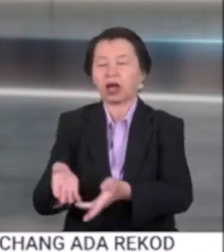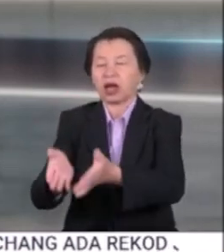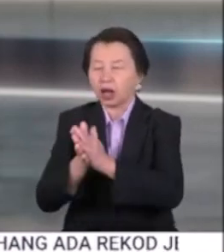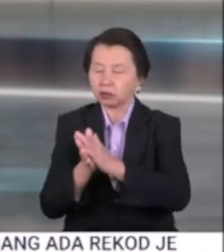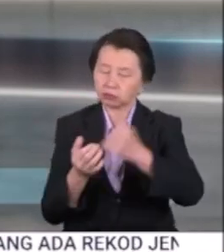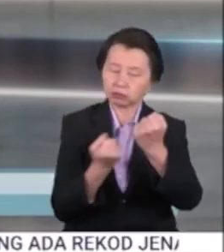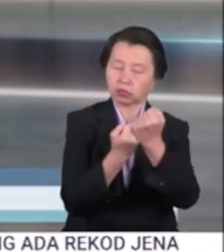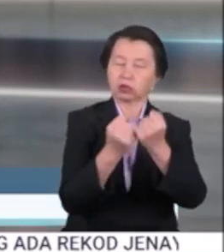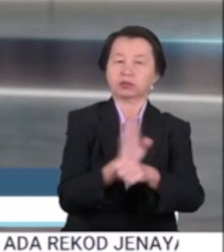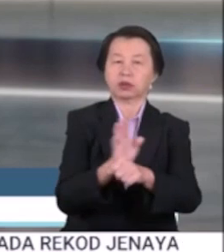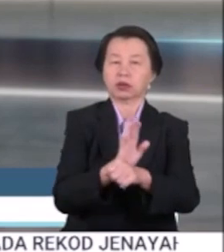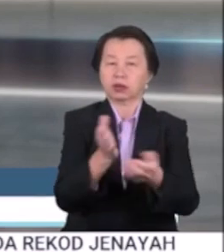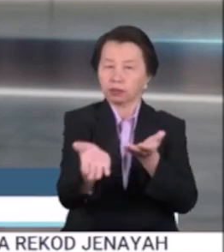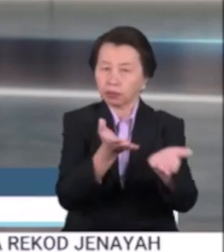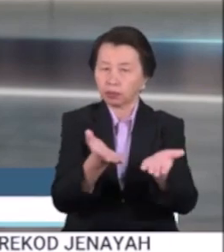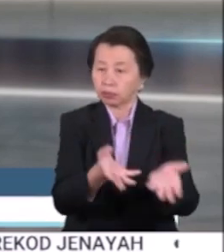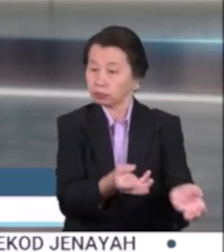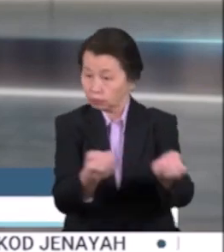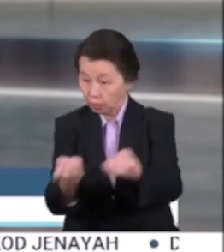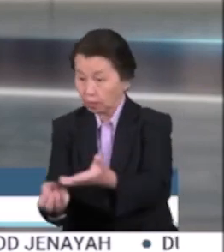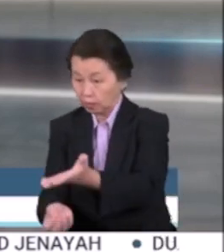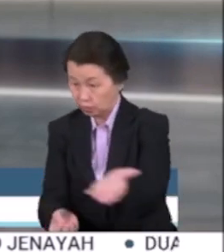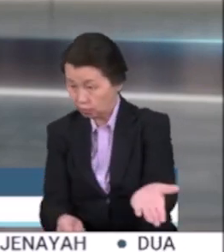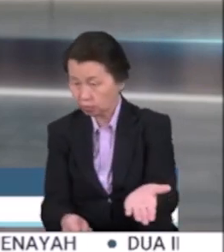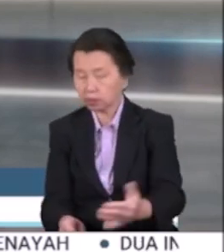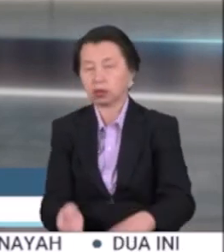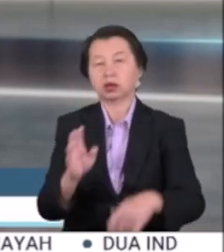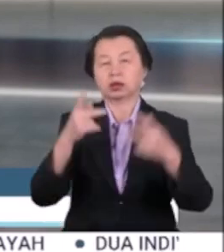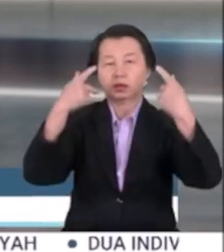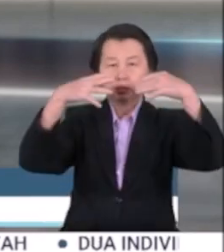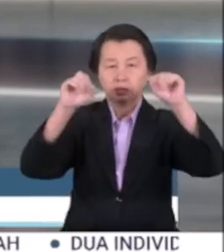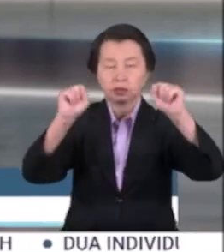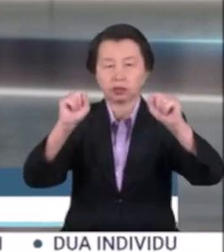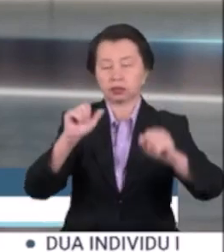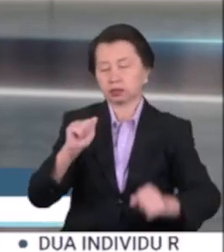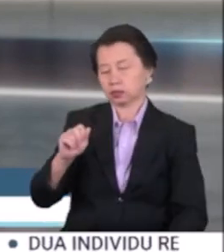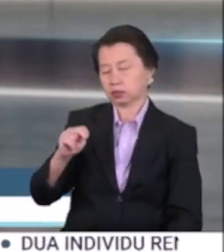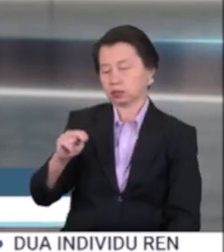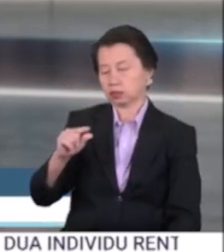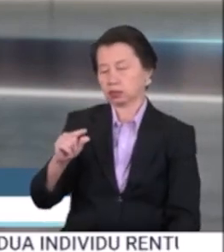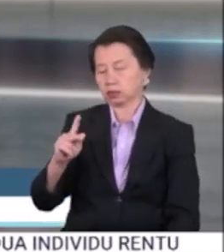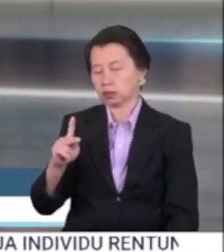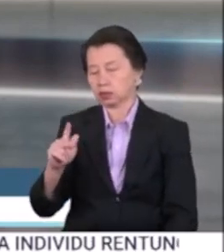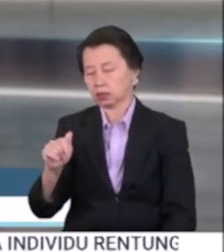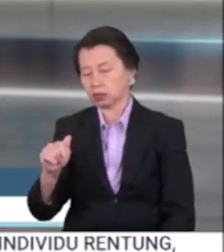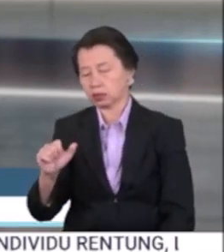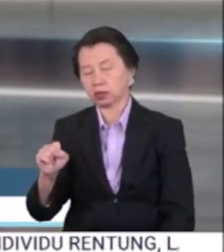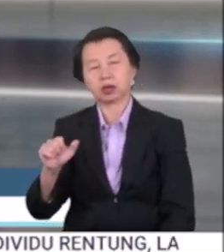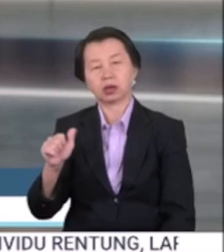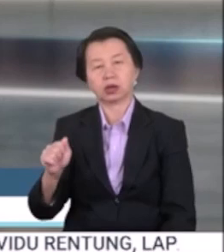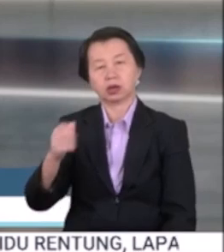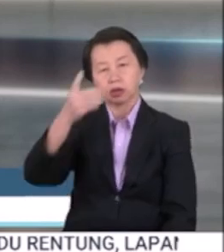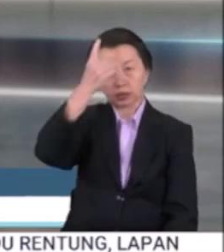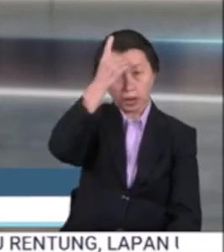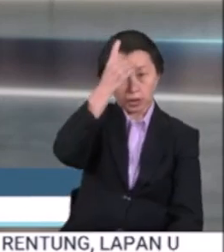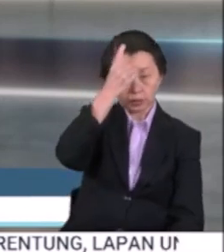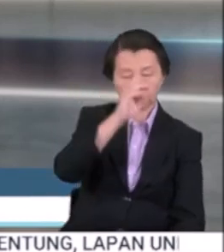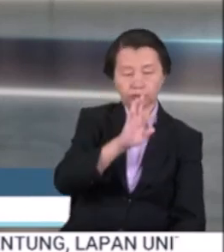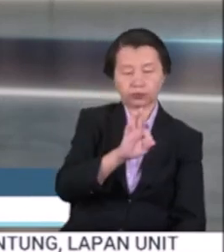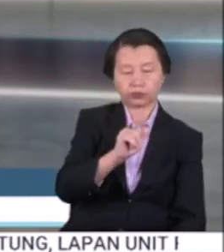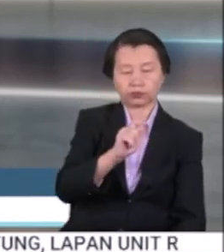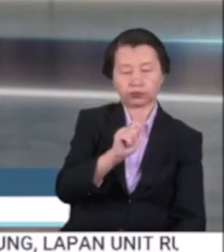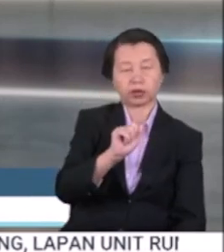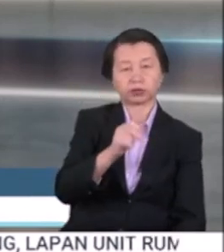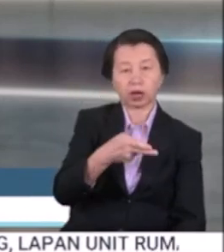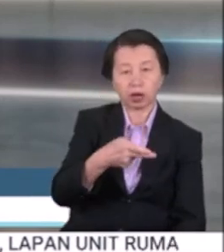menyokong perniagaan serta perkhidmatan yang ditawarkan Presiden Angkatan Koperasi Kebangsaan Malaysia Berhad Angkasa Datuk Seri Abdul Fattah